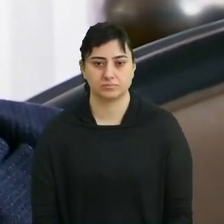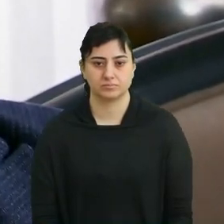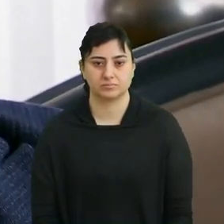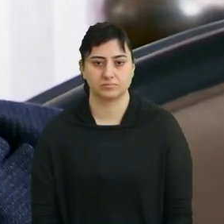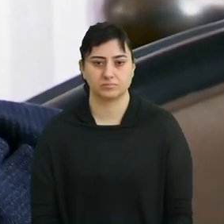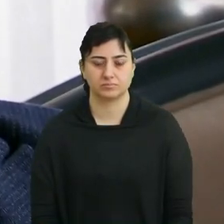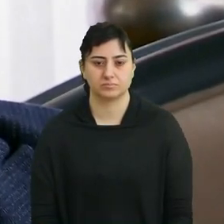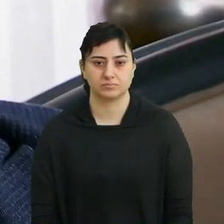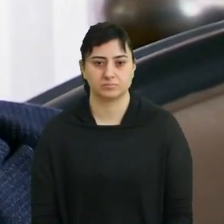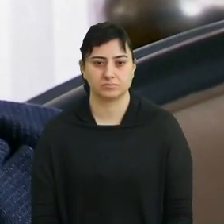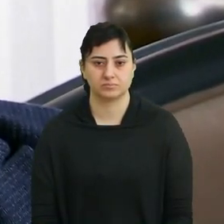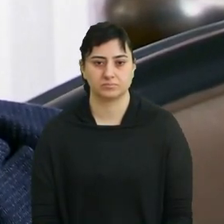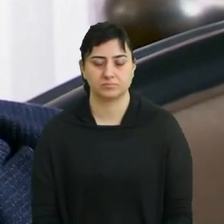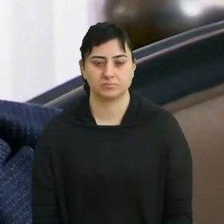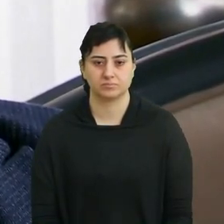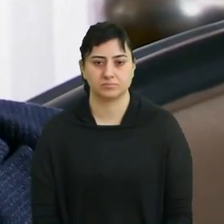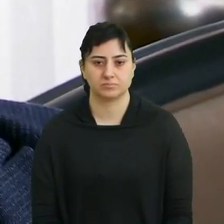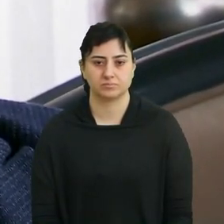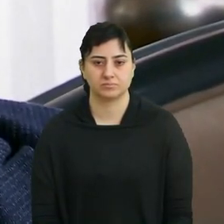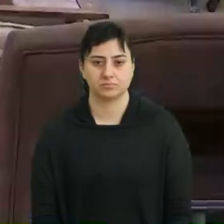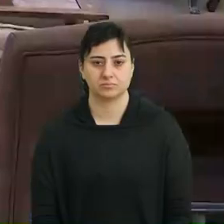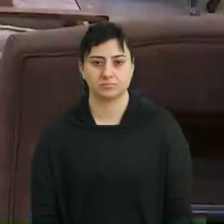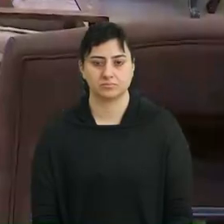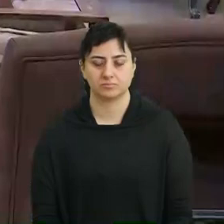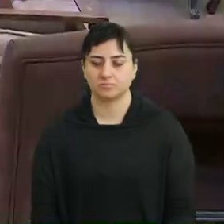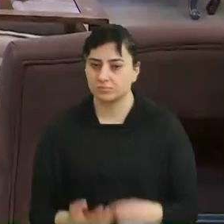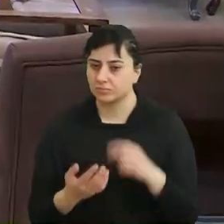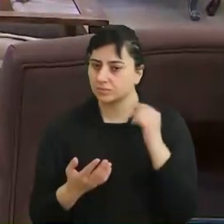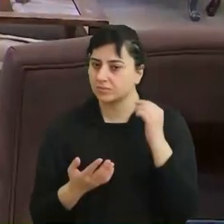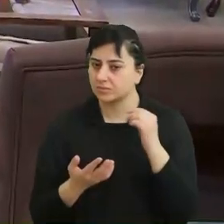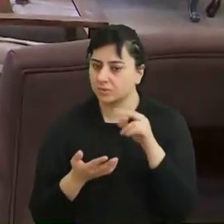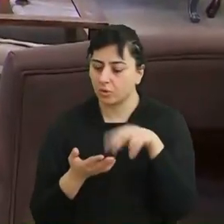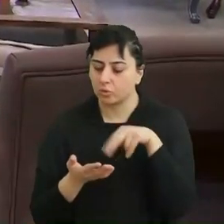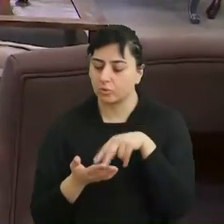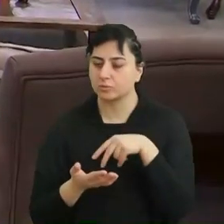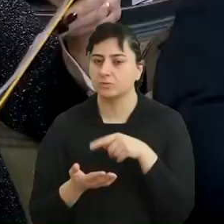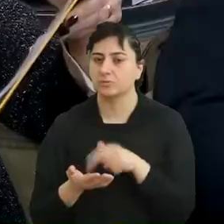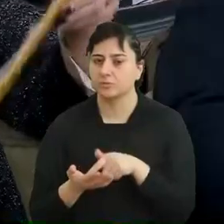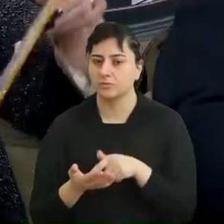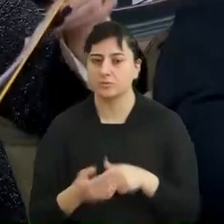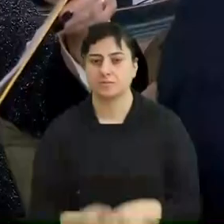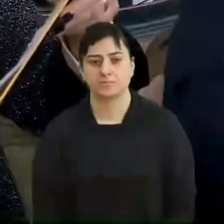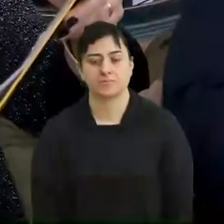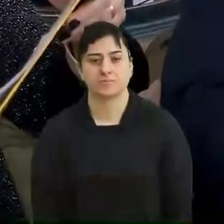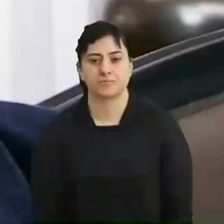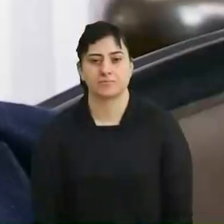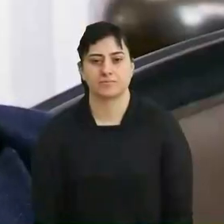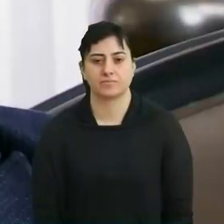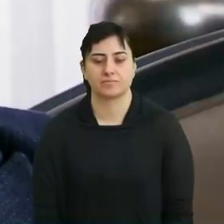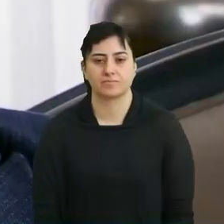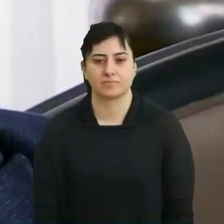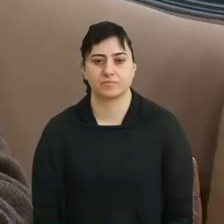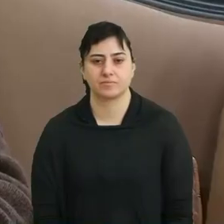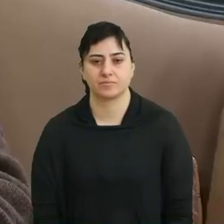Ama uyanık olan tek kişi ben değildim. Serpil incelediği